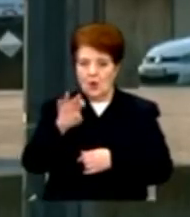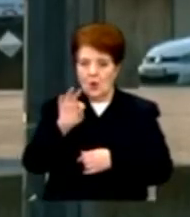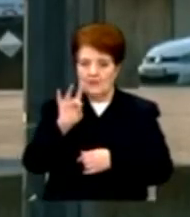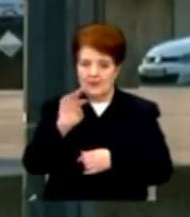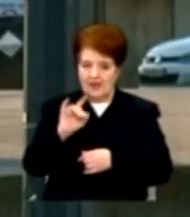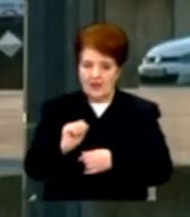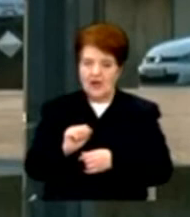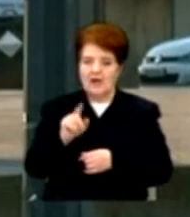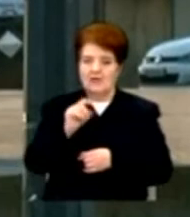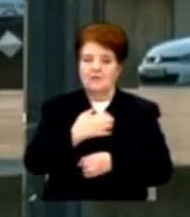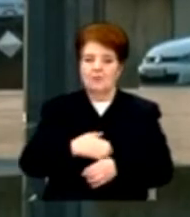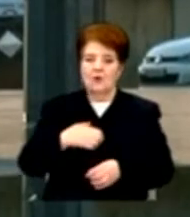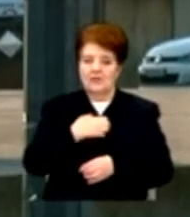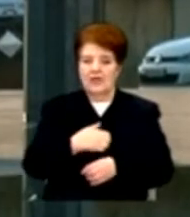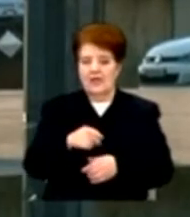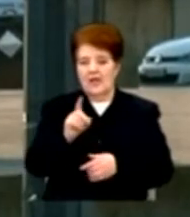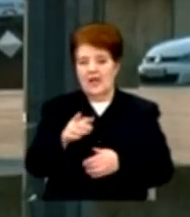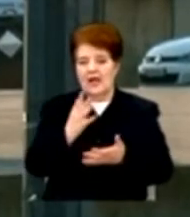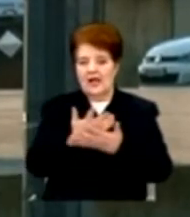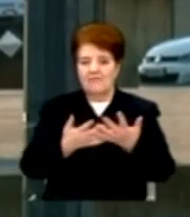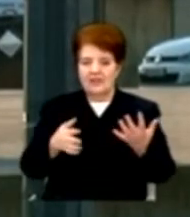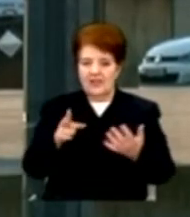două dintre cele mai importante rafinerii din Europa.